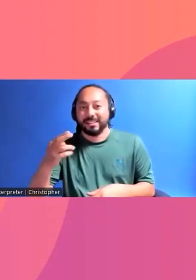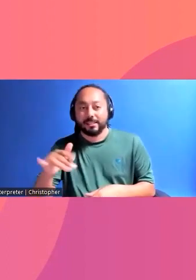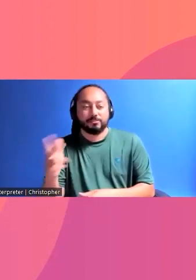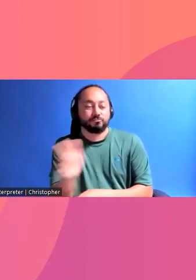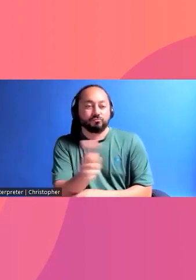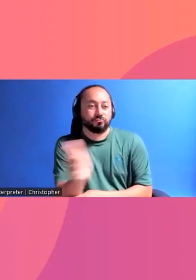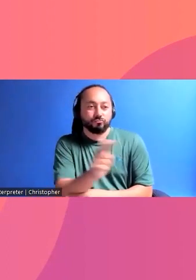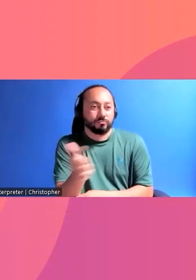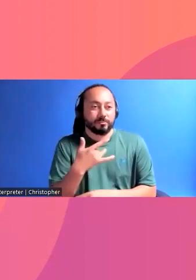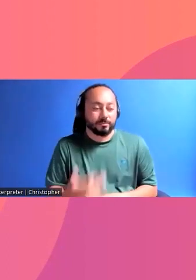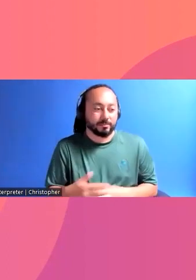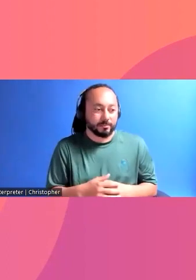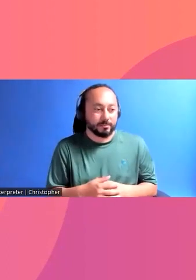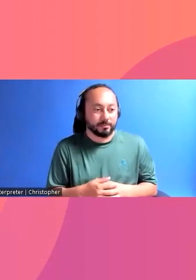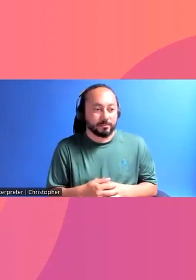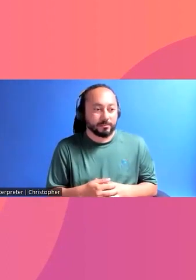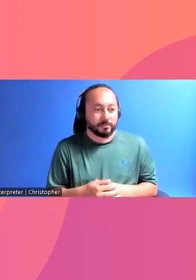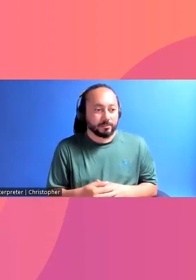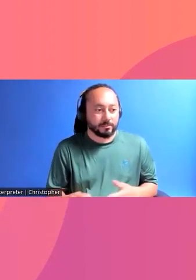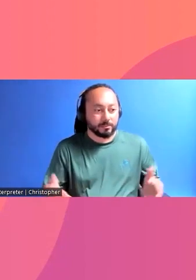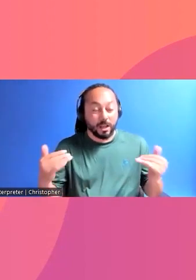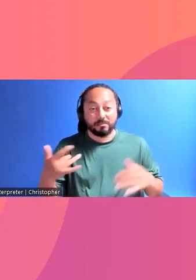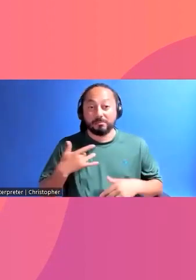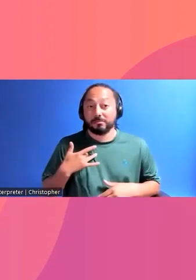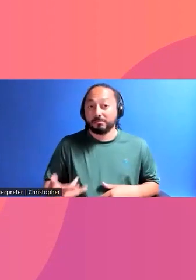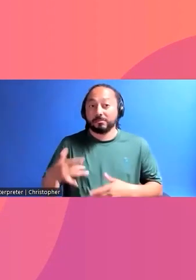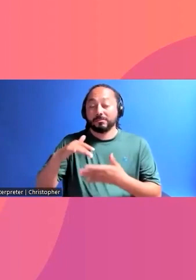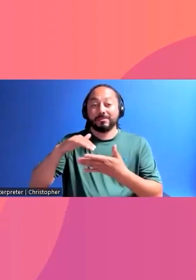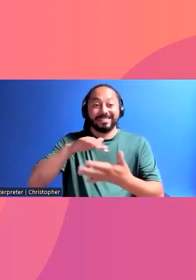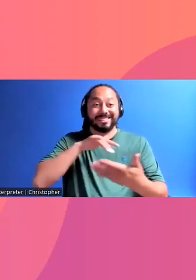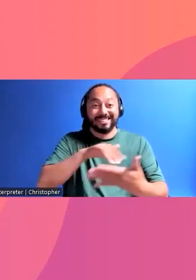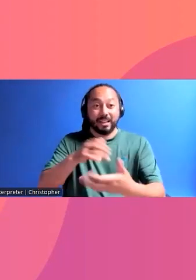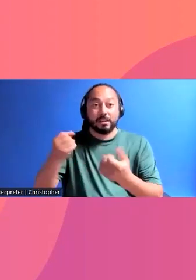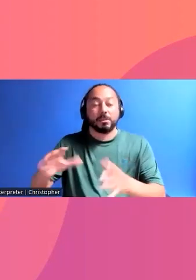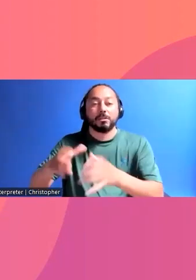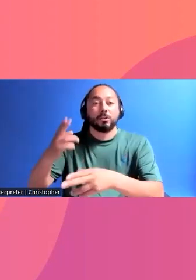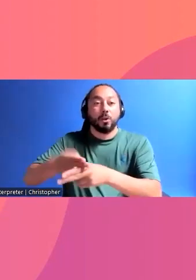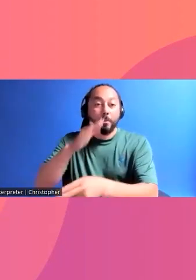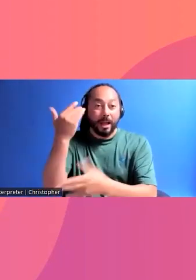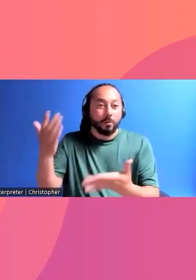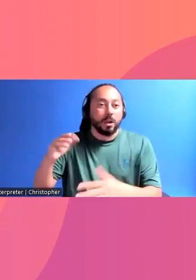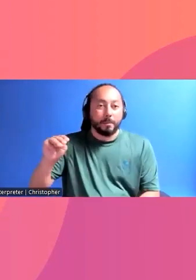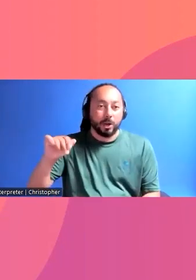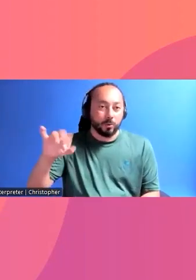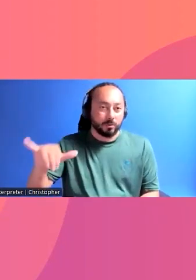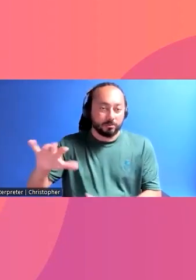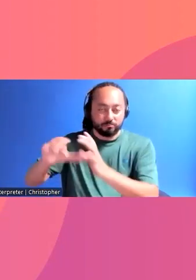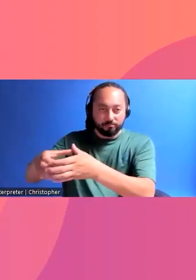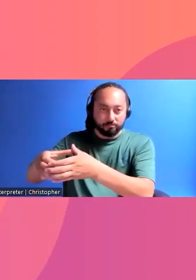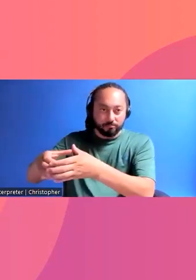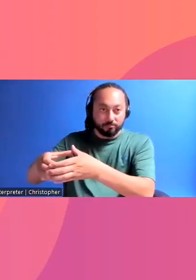façon interchangeable. 7 études ont regroupé méthodologiquement les personnes noires dans la catégorie des